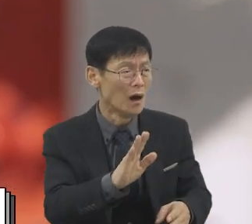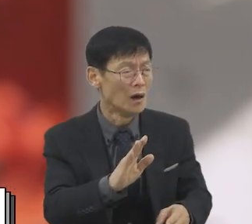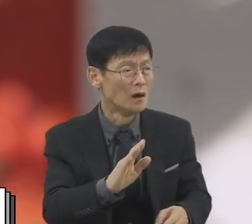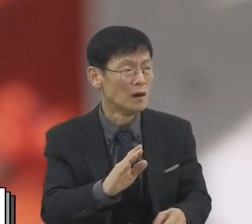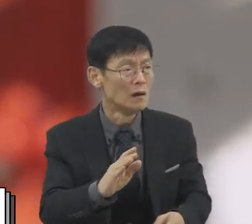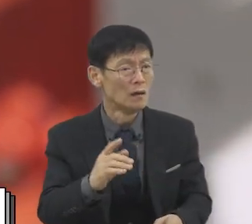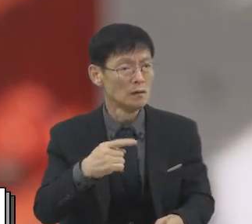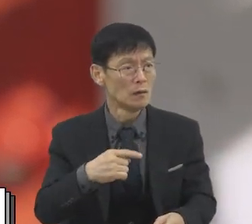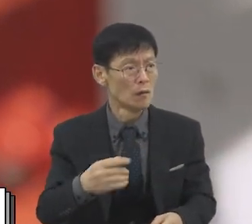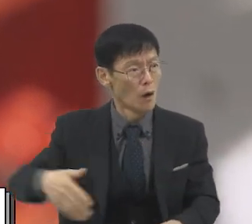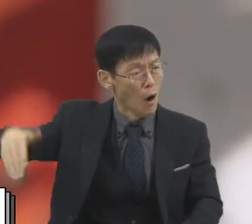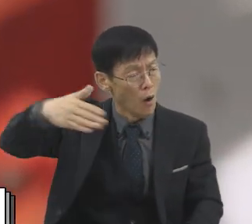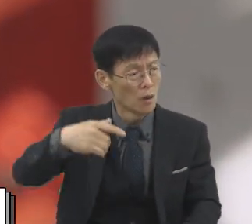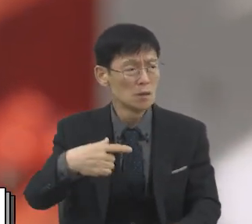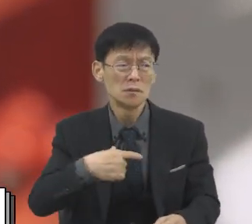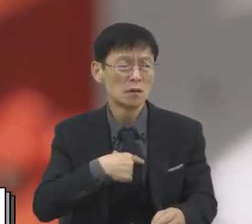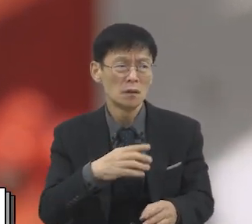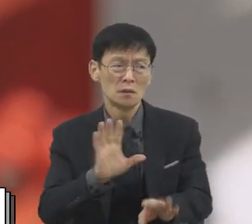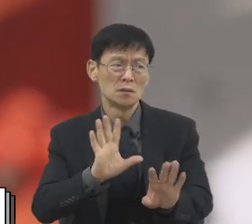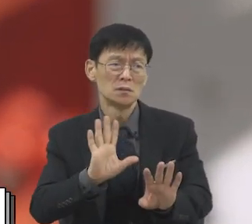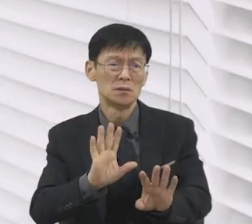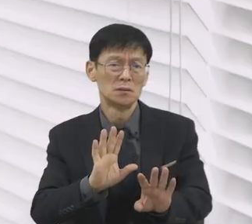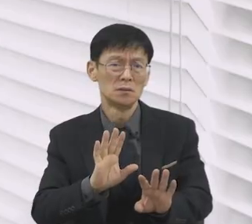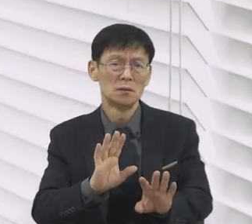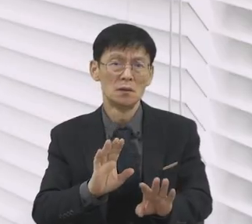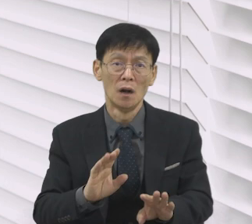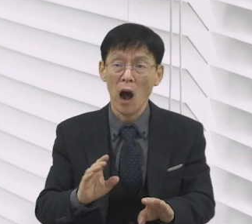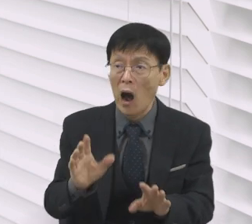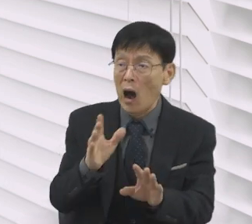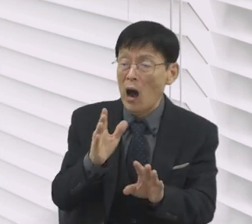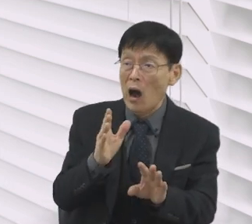팀장님, 이렇게 어깨 만지는 거 불편합니다.